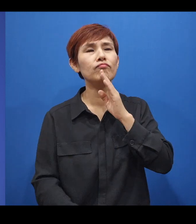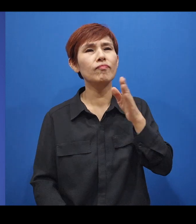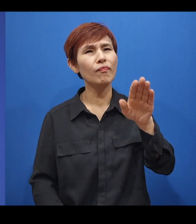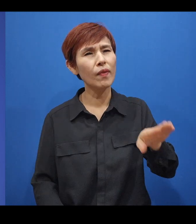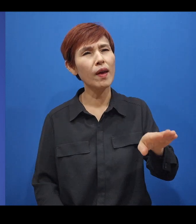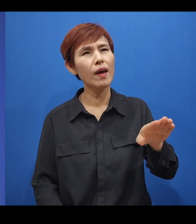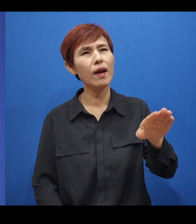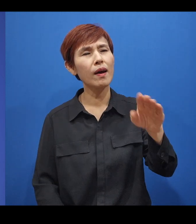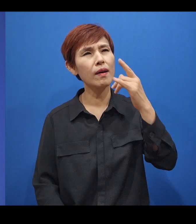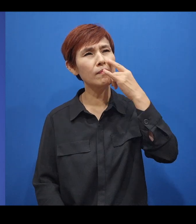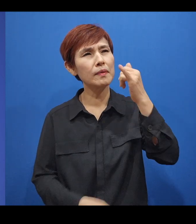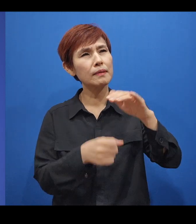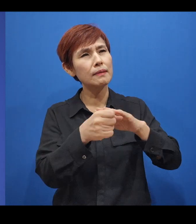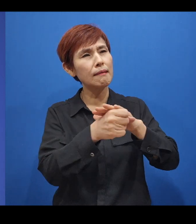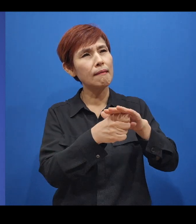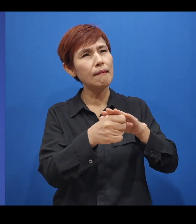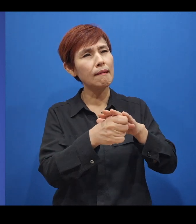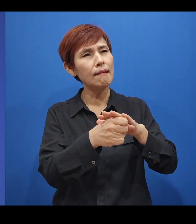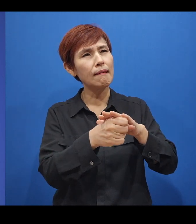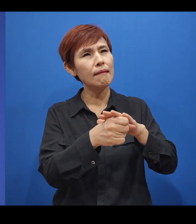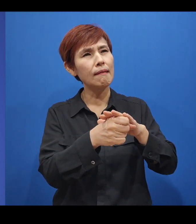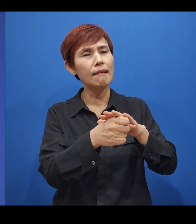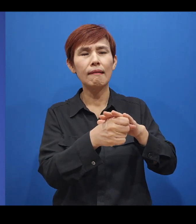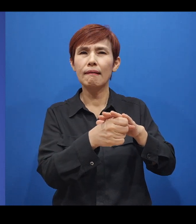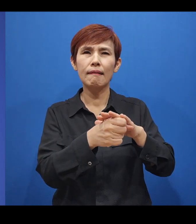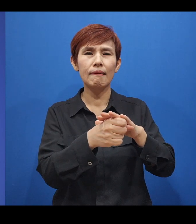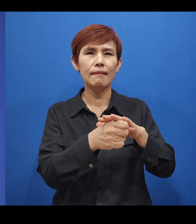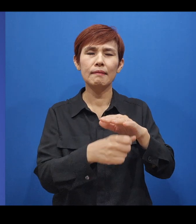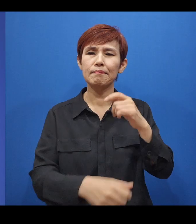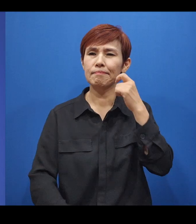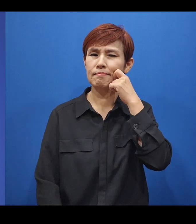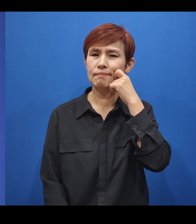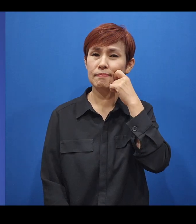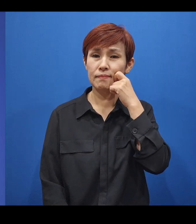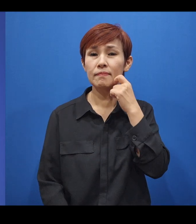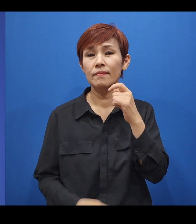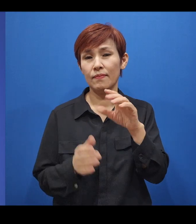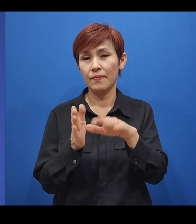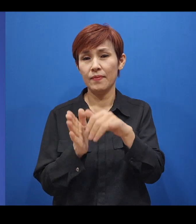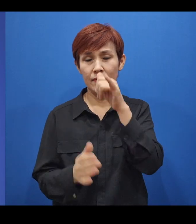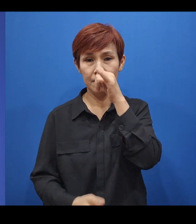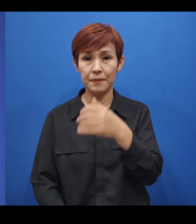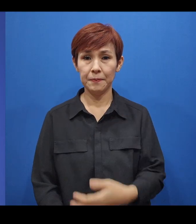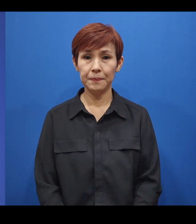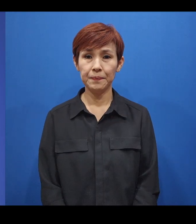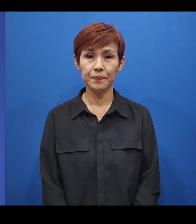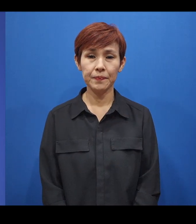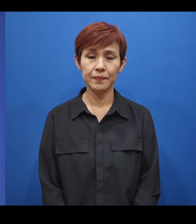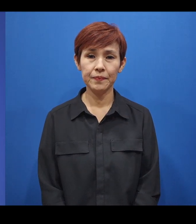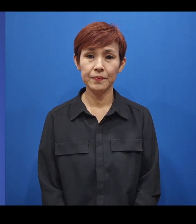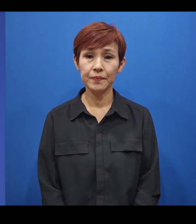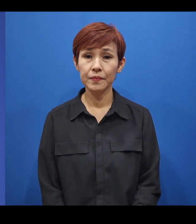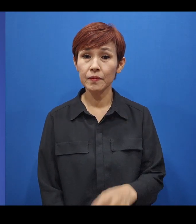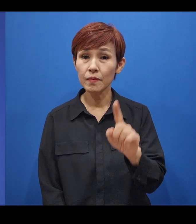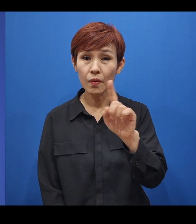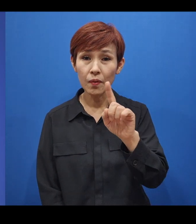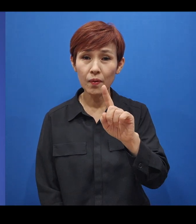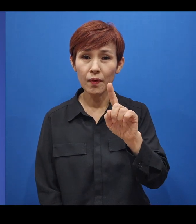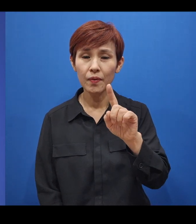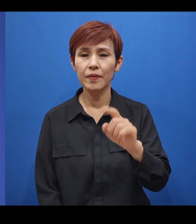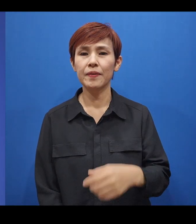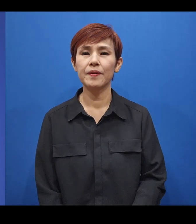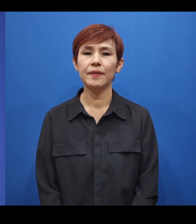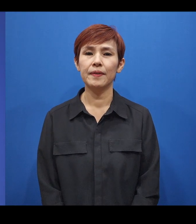사랑하기가 어려워지고 사랑에 실패합니다. 그러다 보면 우리는 자연스럽게 질문하게